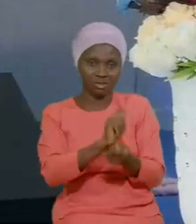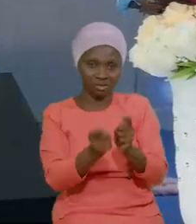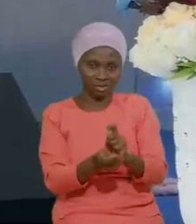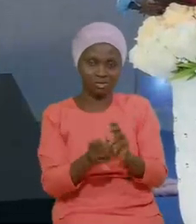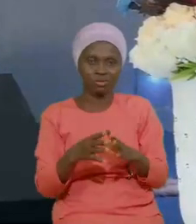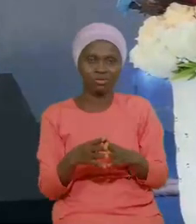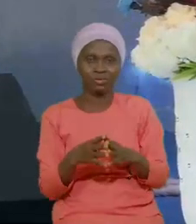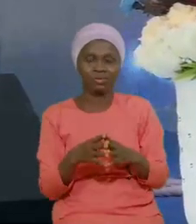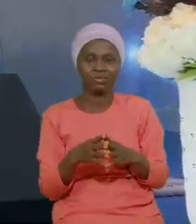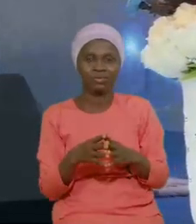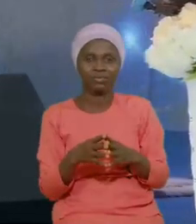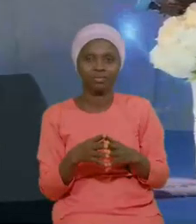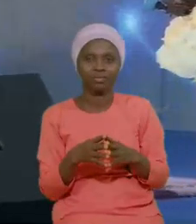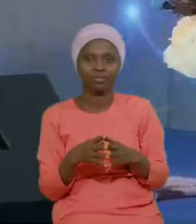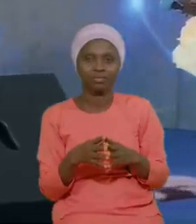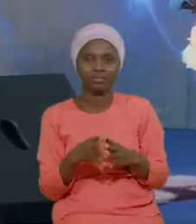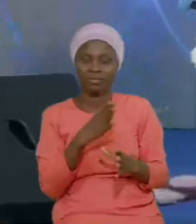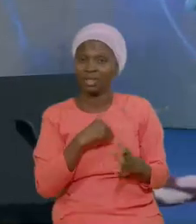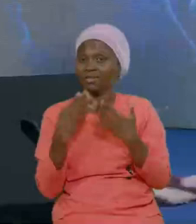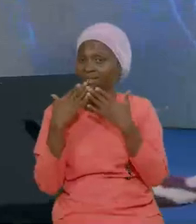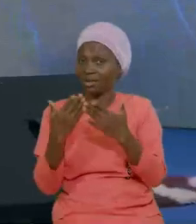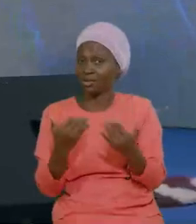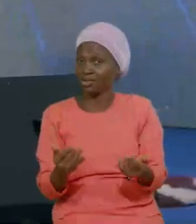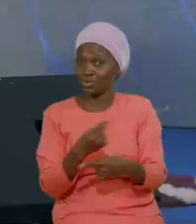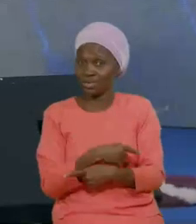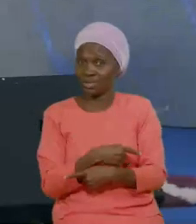notre monde intérieur premièrement.